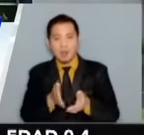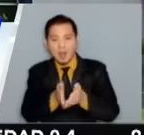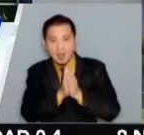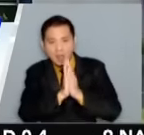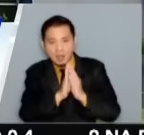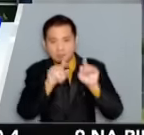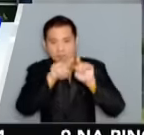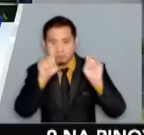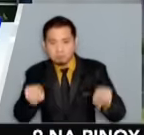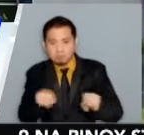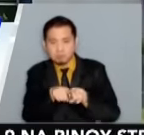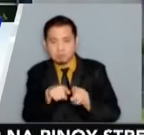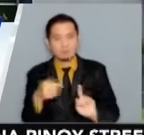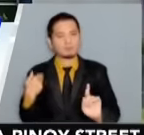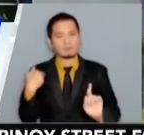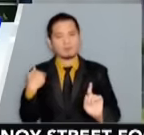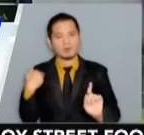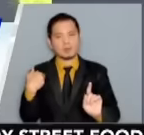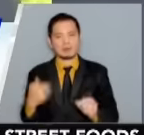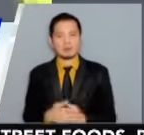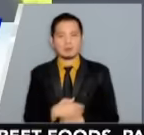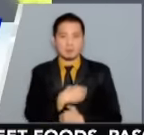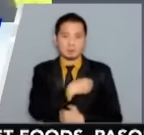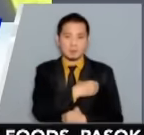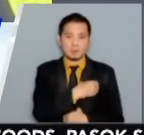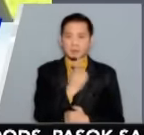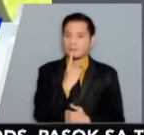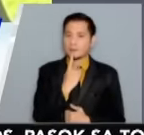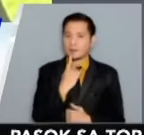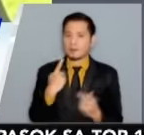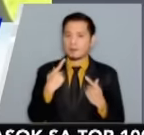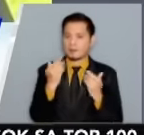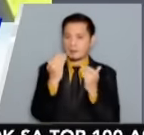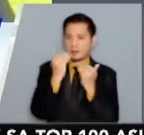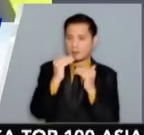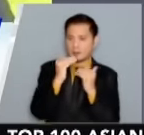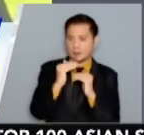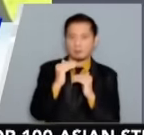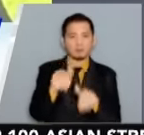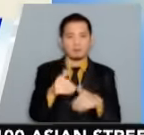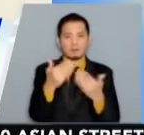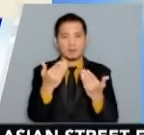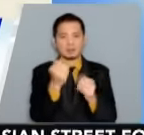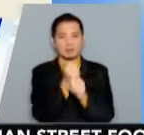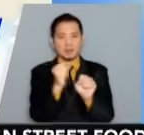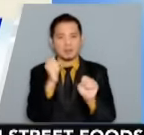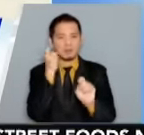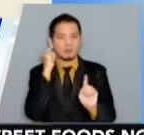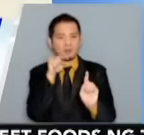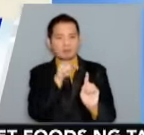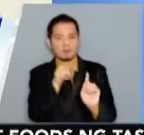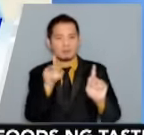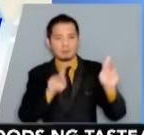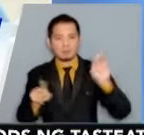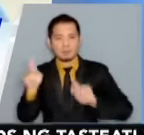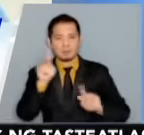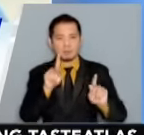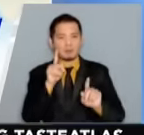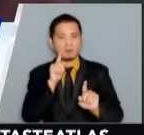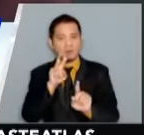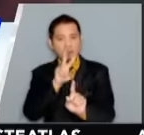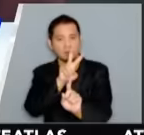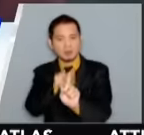Paglilinaw naman ng PNP, limitado lamang ito sa pagbibigay seguridad sa mga miyembro ng USAA sa implementasyon ng arrest